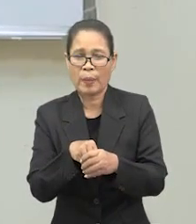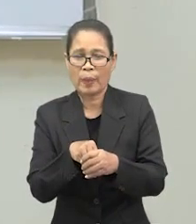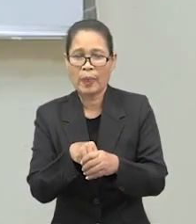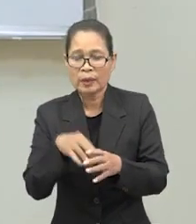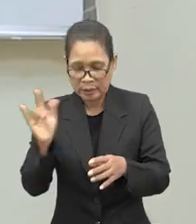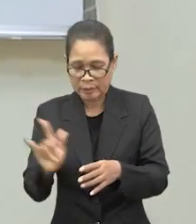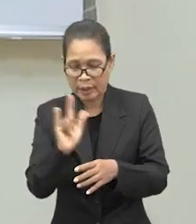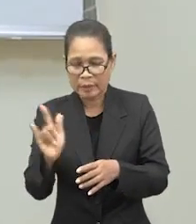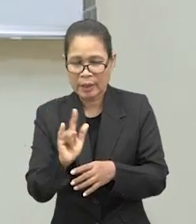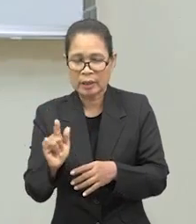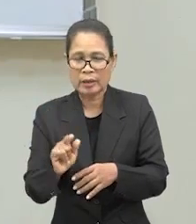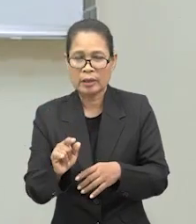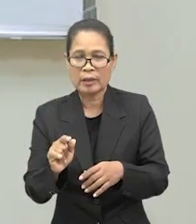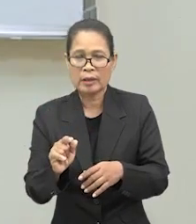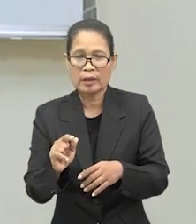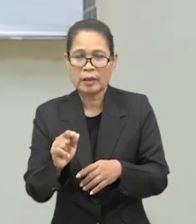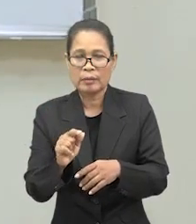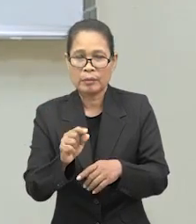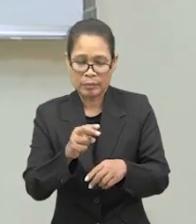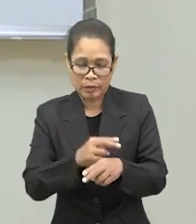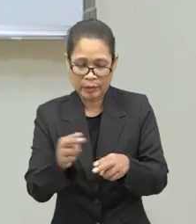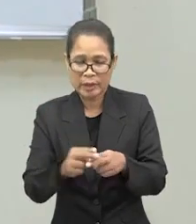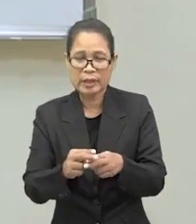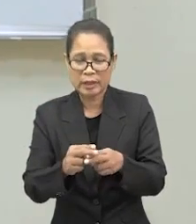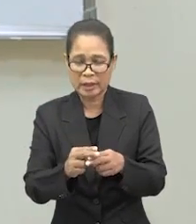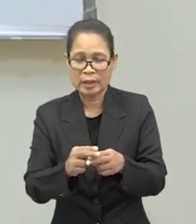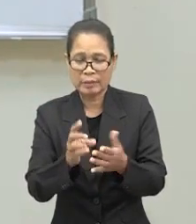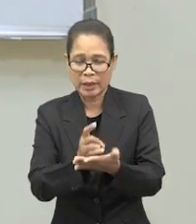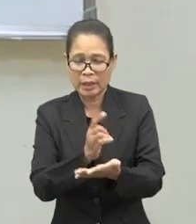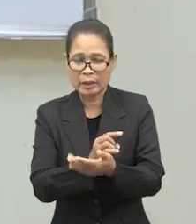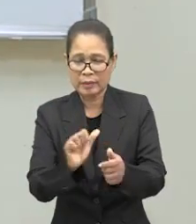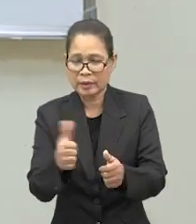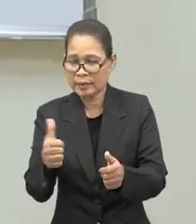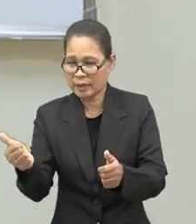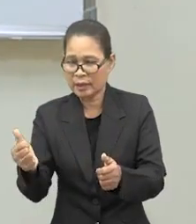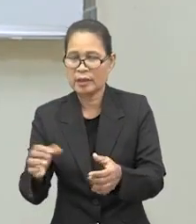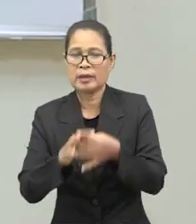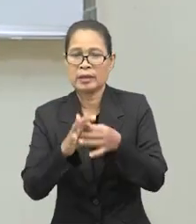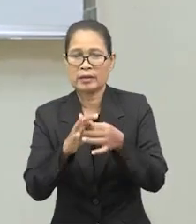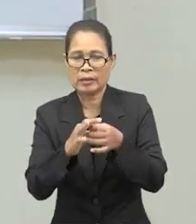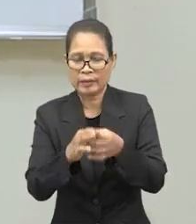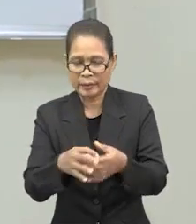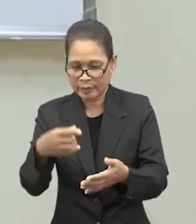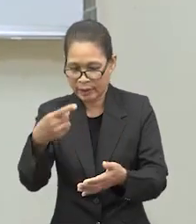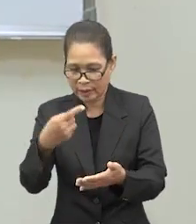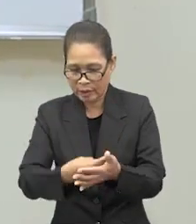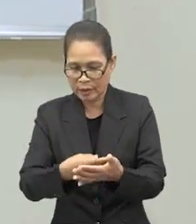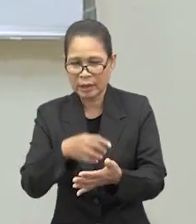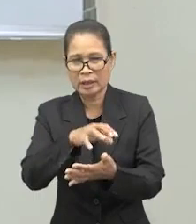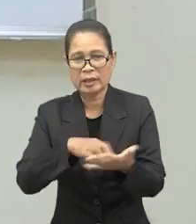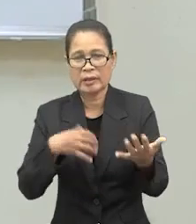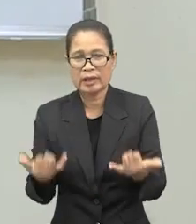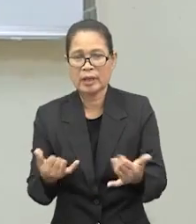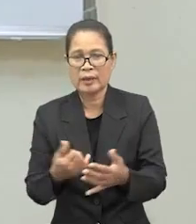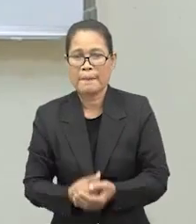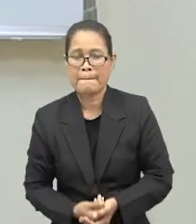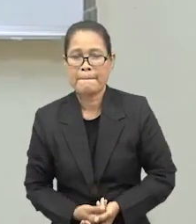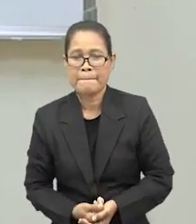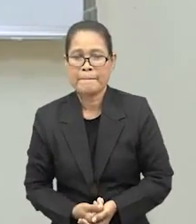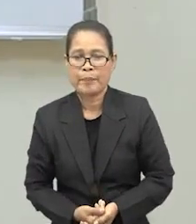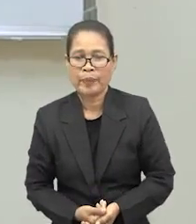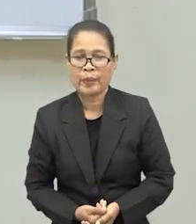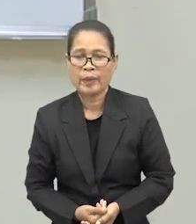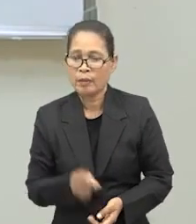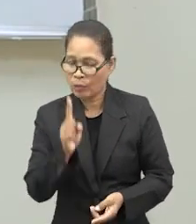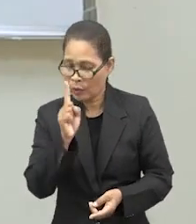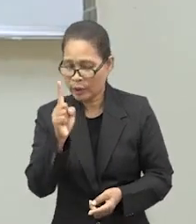nơi khăn ống nghe nè ha do từ prà prà nơi lơ mục chia đợt tây tiệt đại tiệt tương chấm mùi nâng bộ màn vị thị đỏ ní